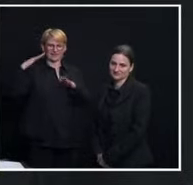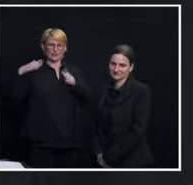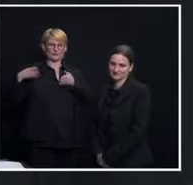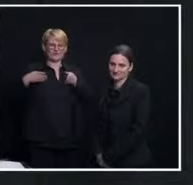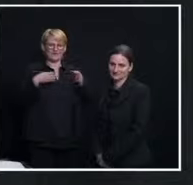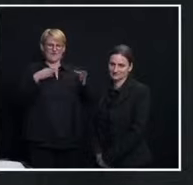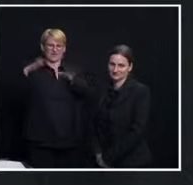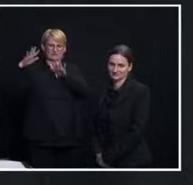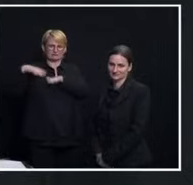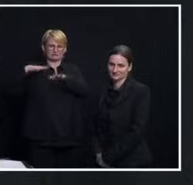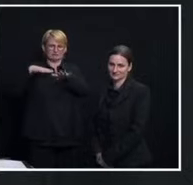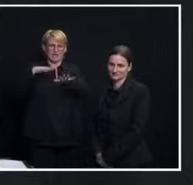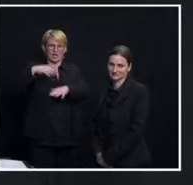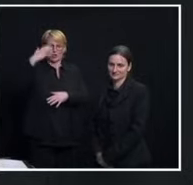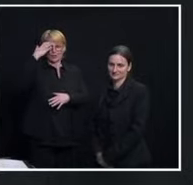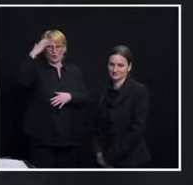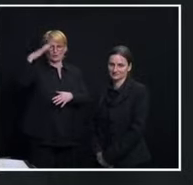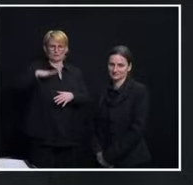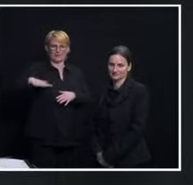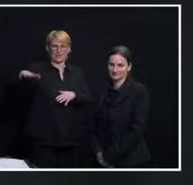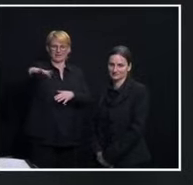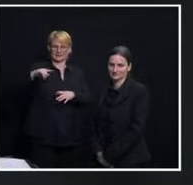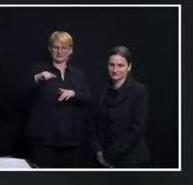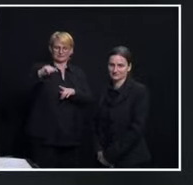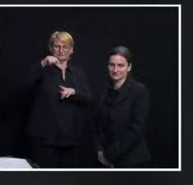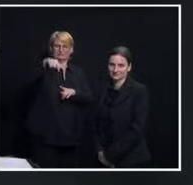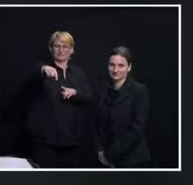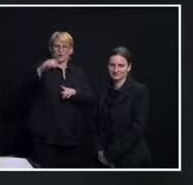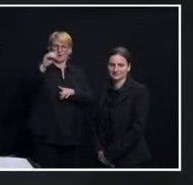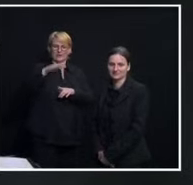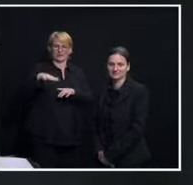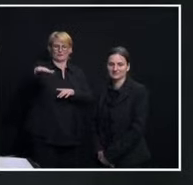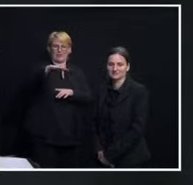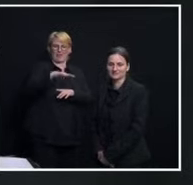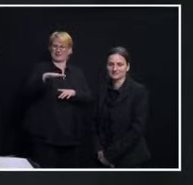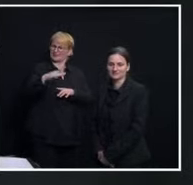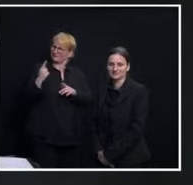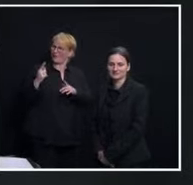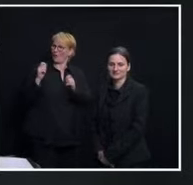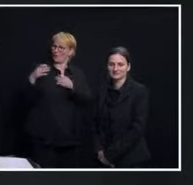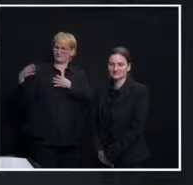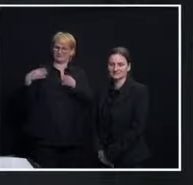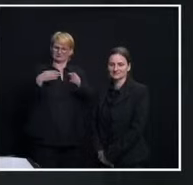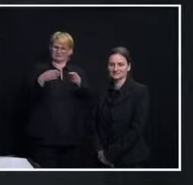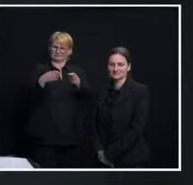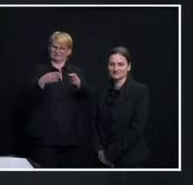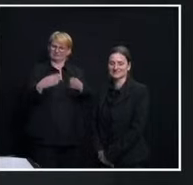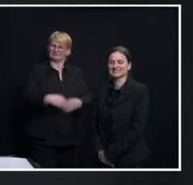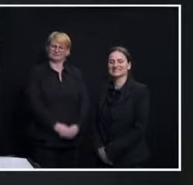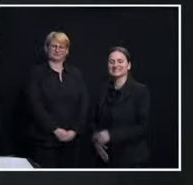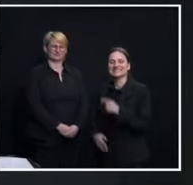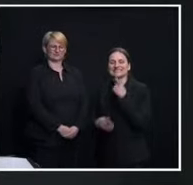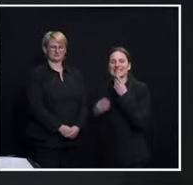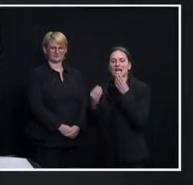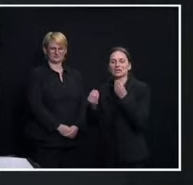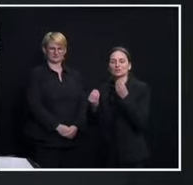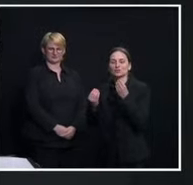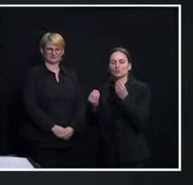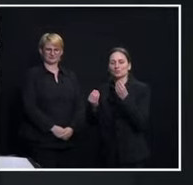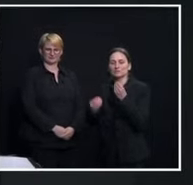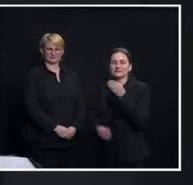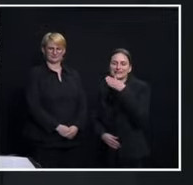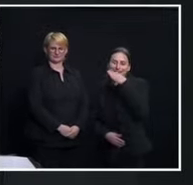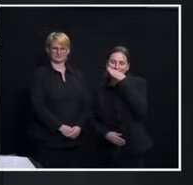zum Odeonsplatz. Was hat es mit diesem Weg auf sich? Also ich sage immer, das ist so die Nazi-Tangente. Also vom Königsplatz, der Platz